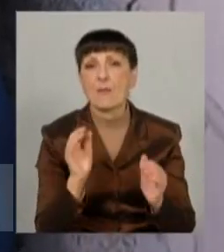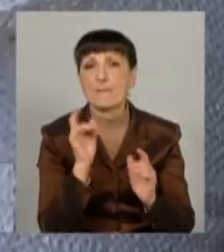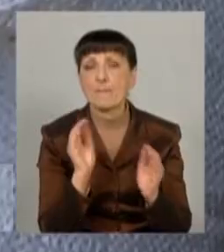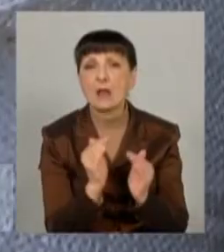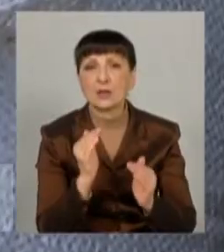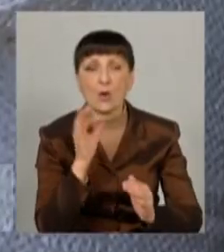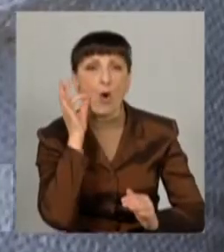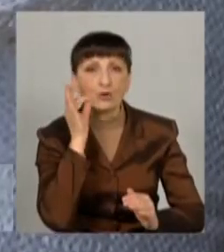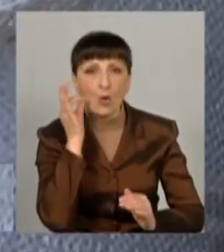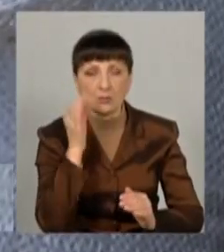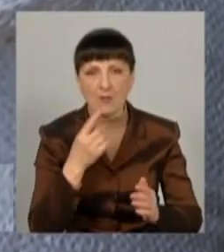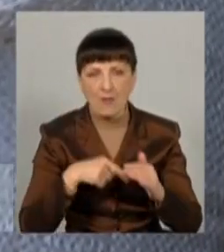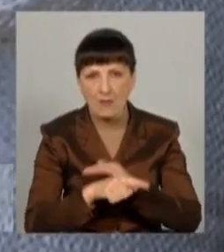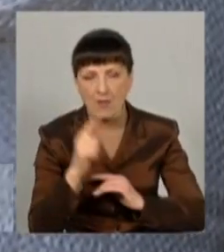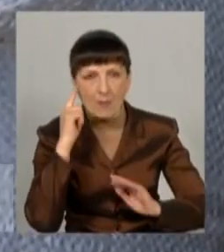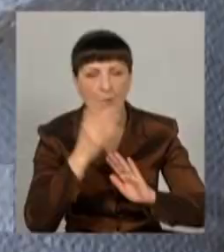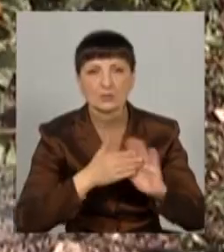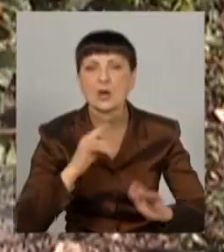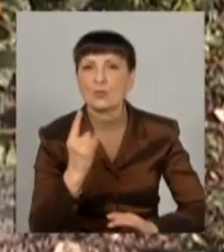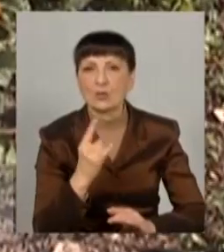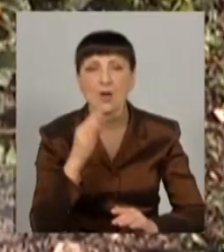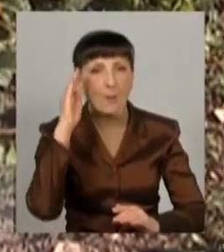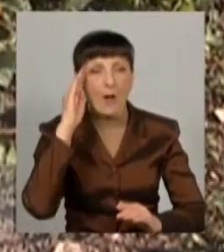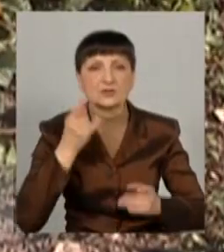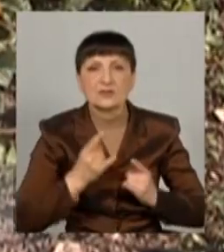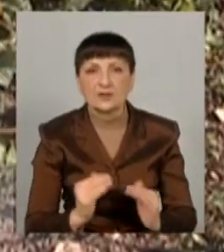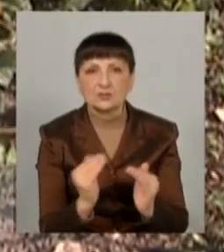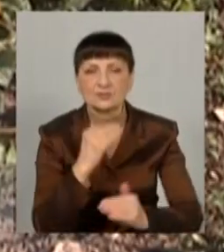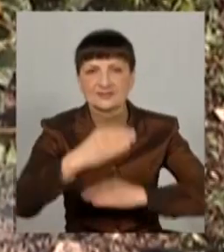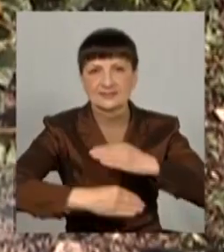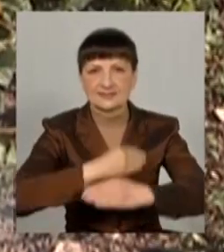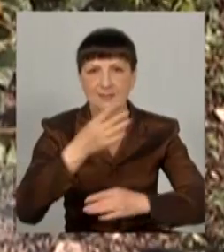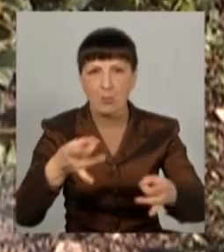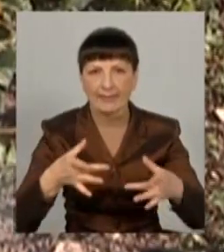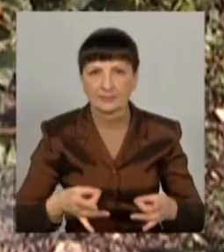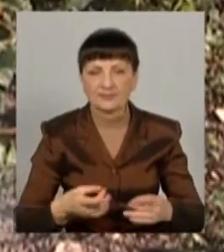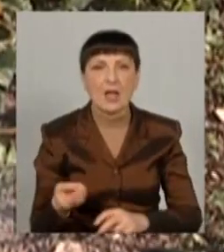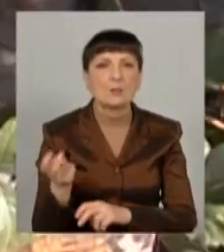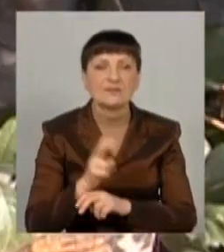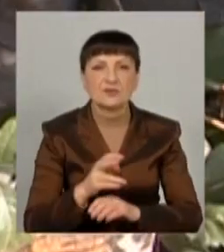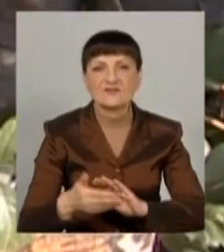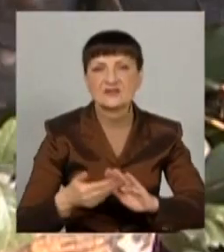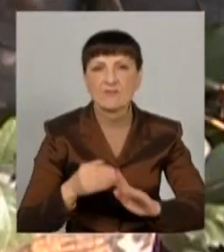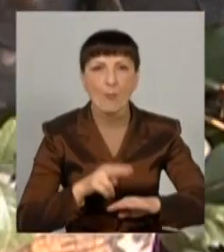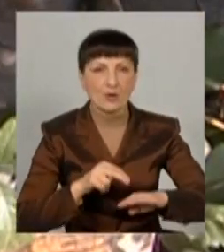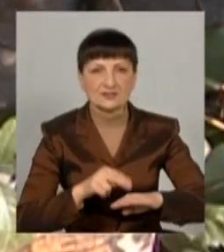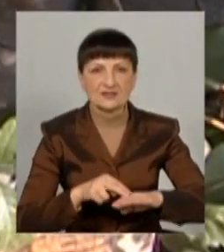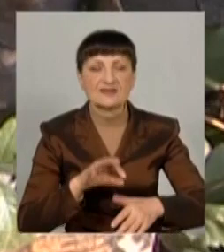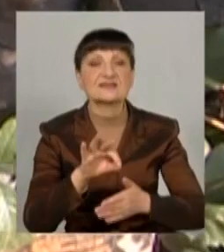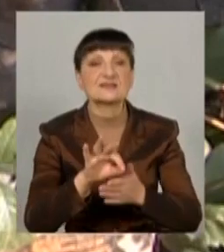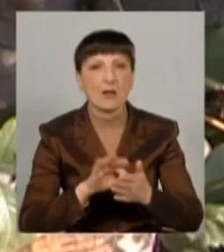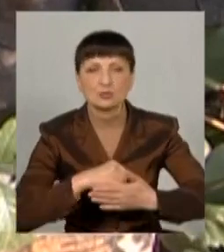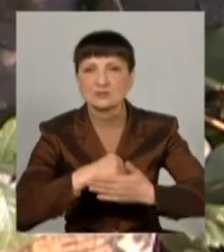поняла, что это плач ребенка. Новорожденный мальчик был завернут в целлофановый пакет. Прибывшие на место вызова полицейские практически